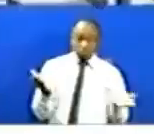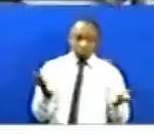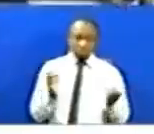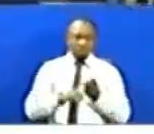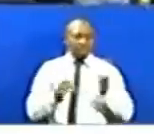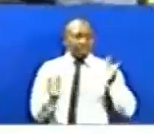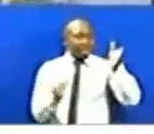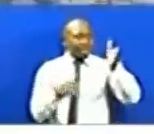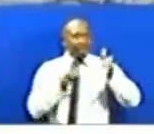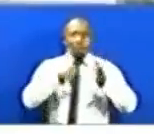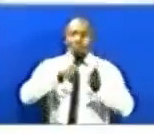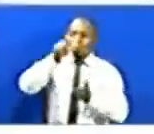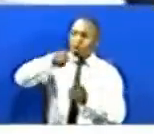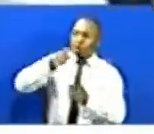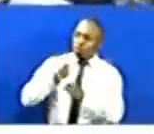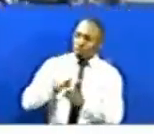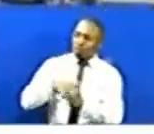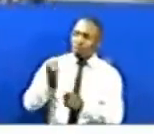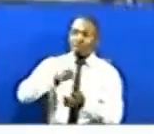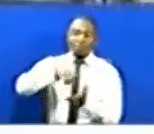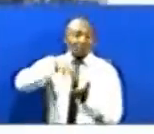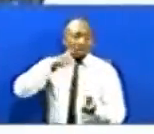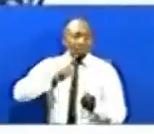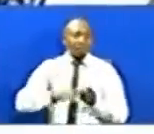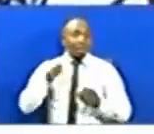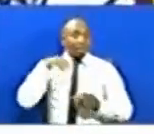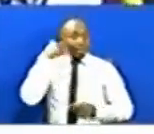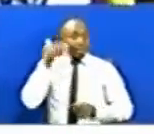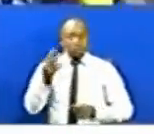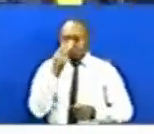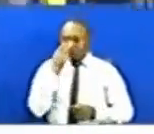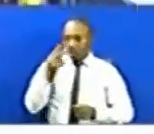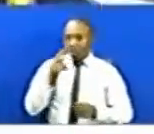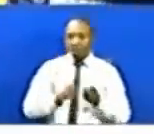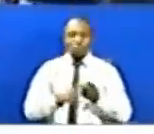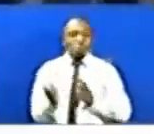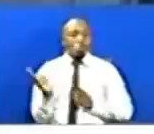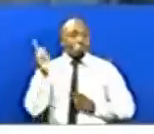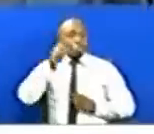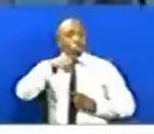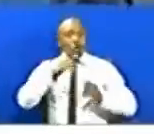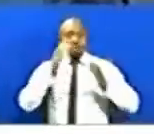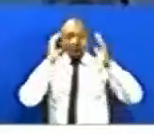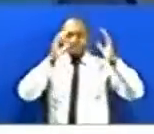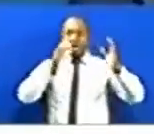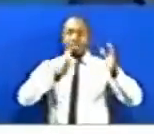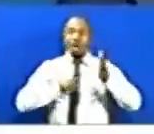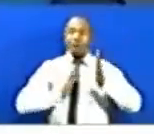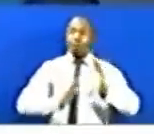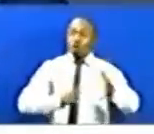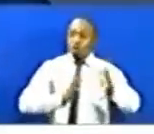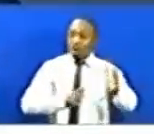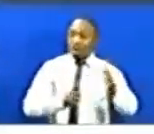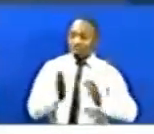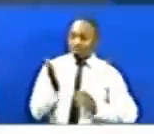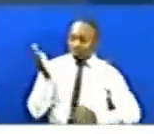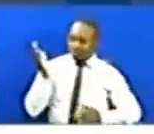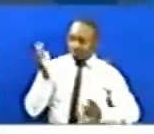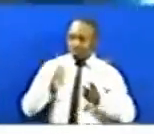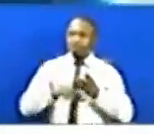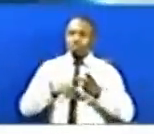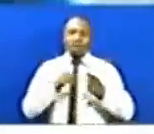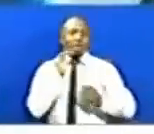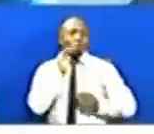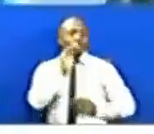shaka daladala imekuwa na wanufaika wengi katika jiji la Dar es Salaam. Na kesho tutaangalia ujio wa mabasi yaendao haraka maarufu kama